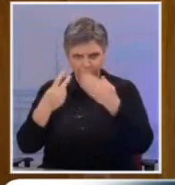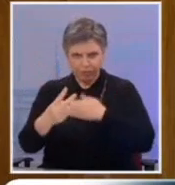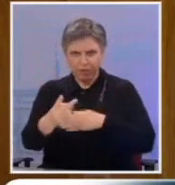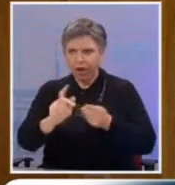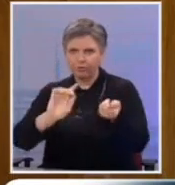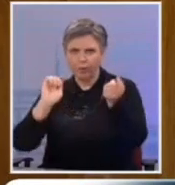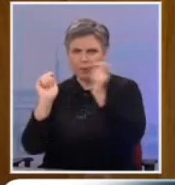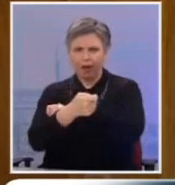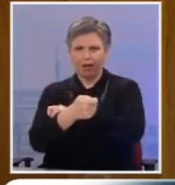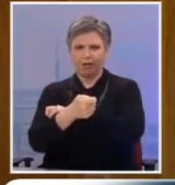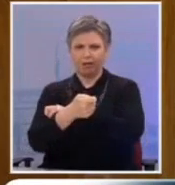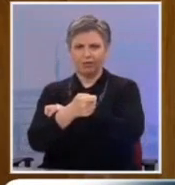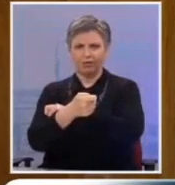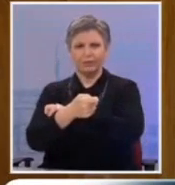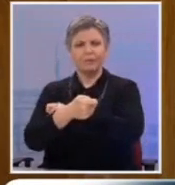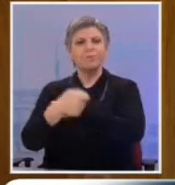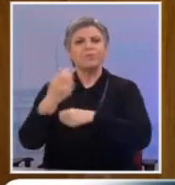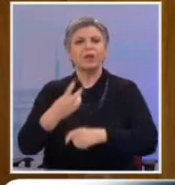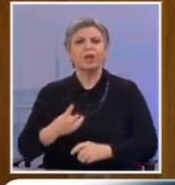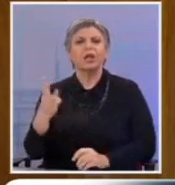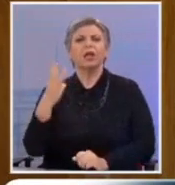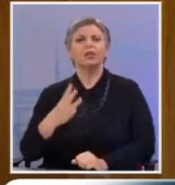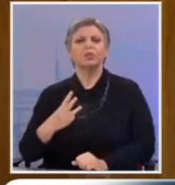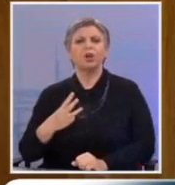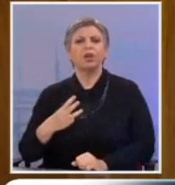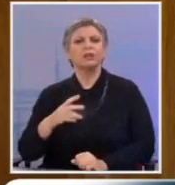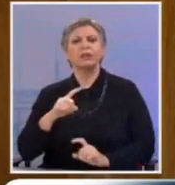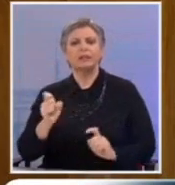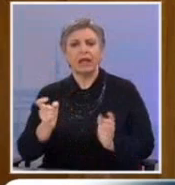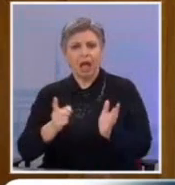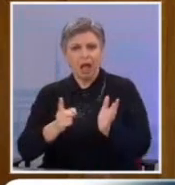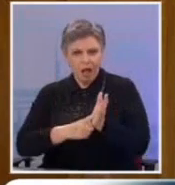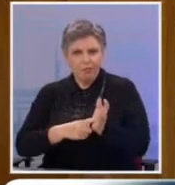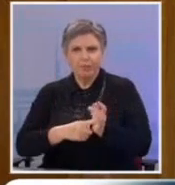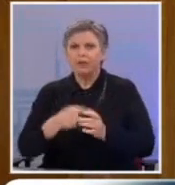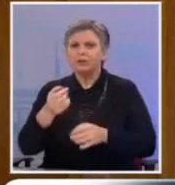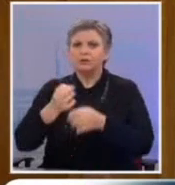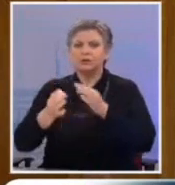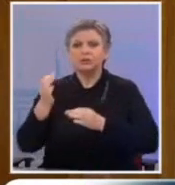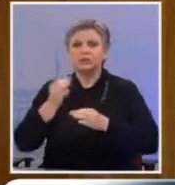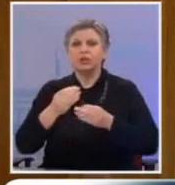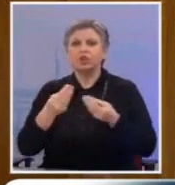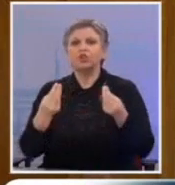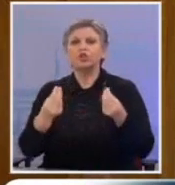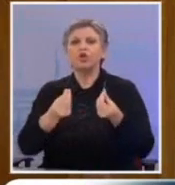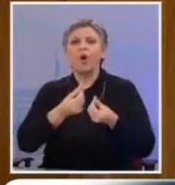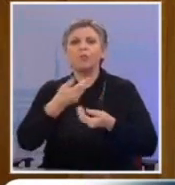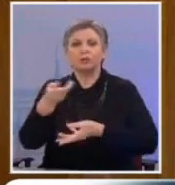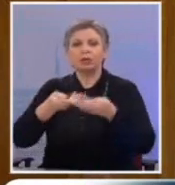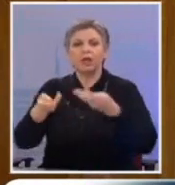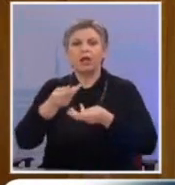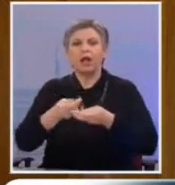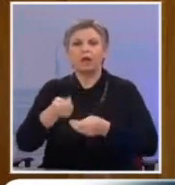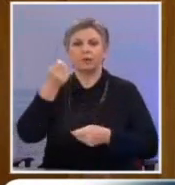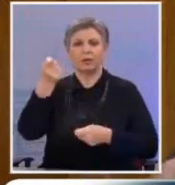ανατρέπεται. Και η Τρόικα, αντί να ζητήσει αναδιάθρωση του χρέους, όπως θα έπρεπε, ζητάει νέα μέτρα λιτότητας για